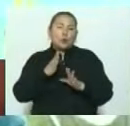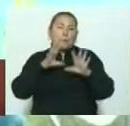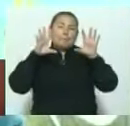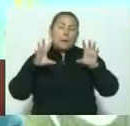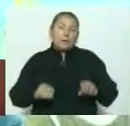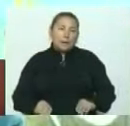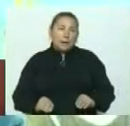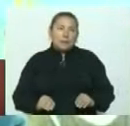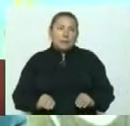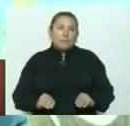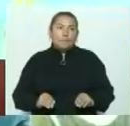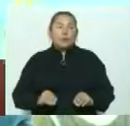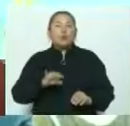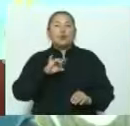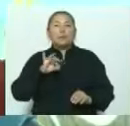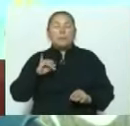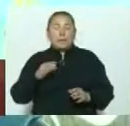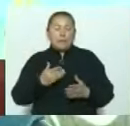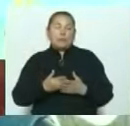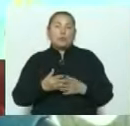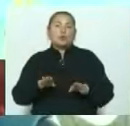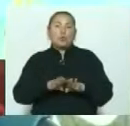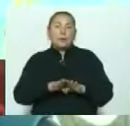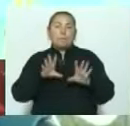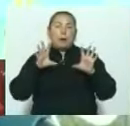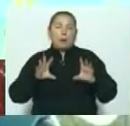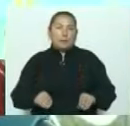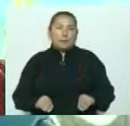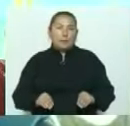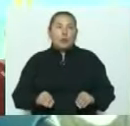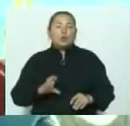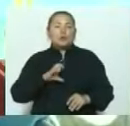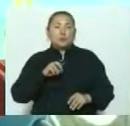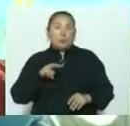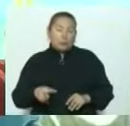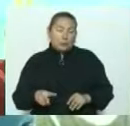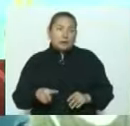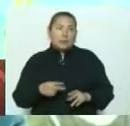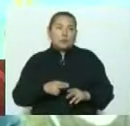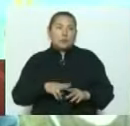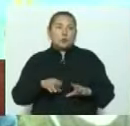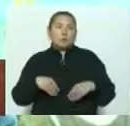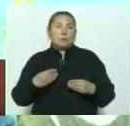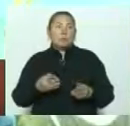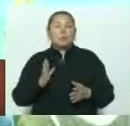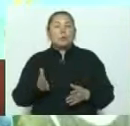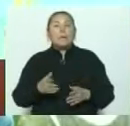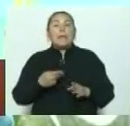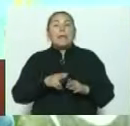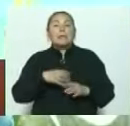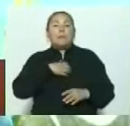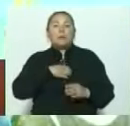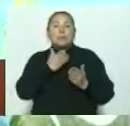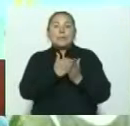барлығы, үйірмелер, осылардың барлығы сол критерийге кірген болатын. Осы критерийлер